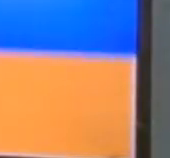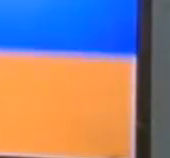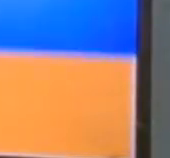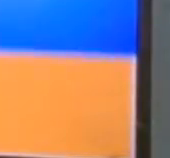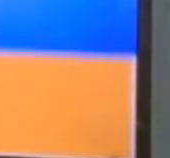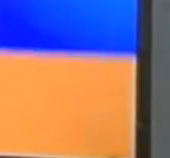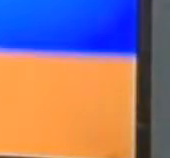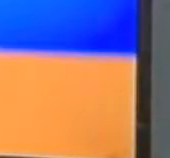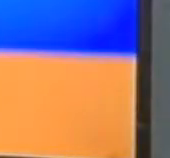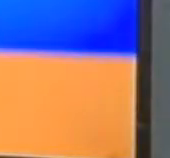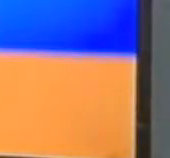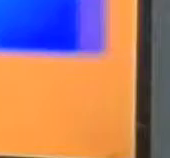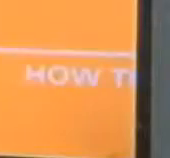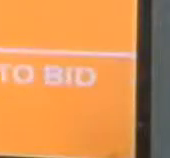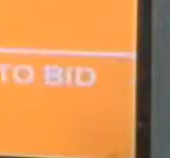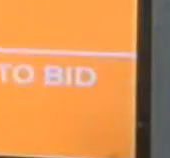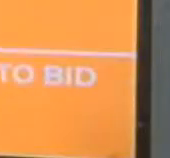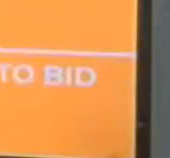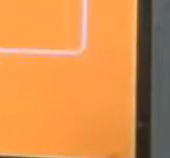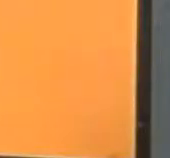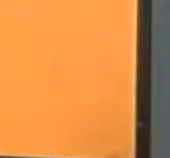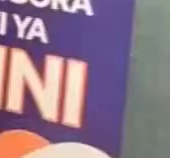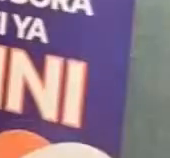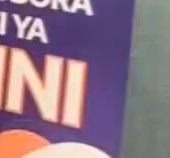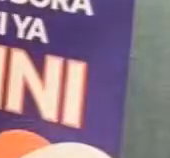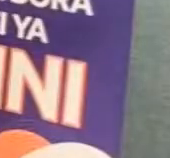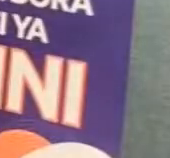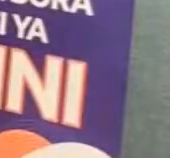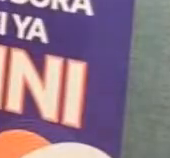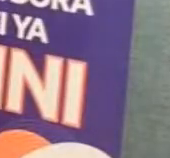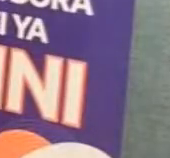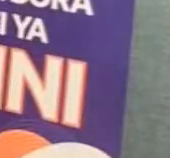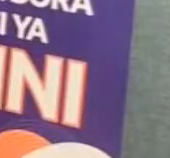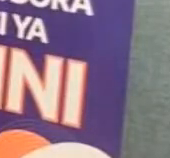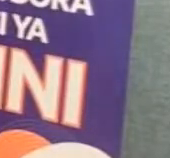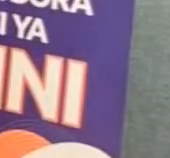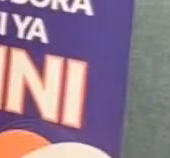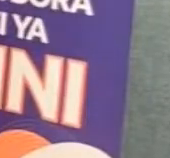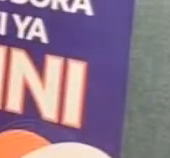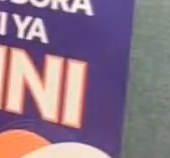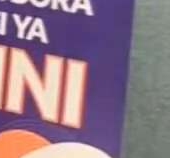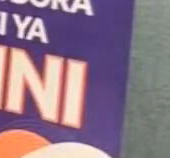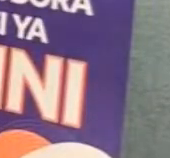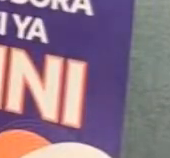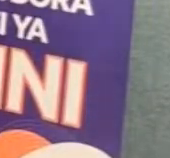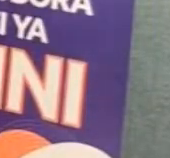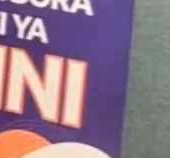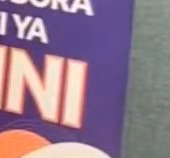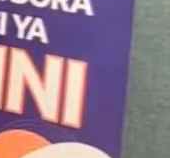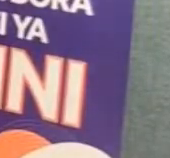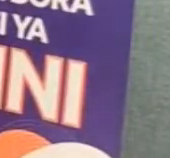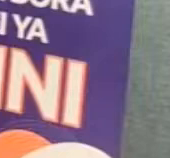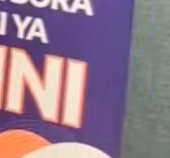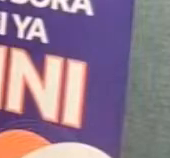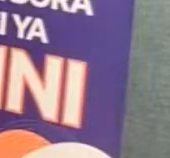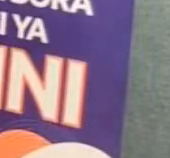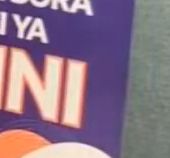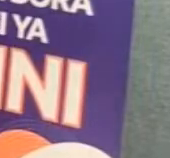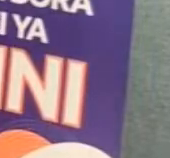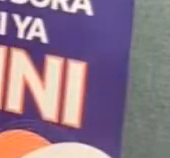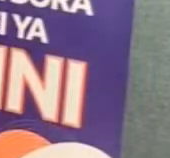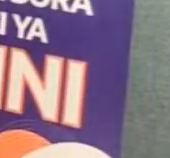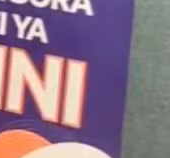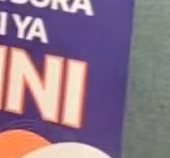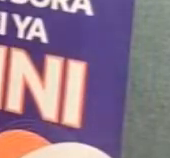ya Samsung ni SM, ama Oppo ni Oppo. My friend, mahali popote unanitizama, eka hizo kodi zake kisha utume